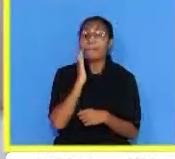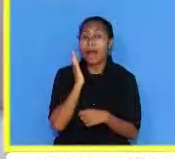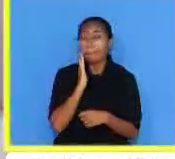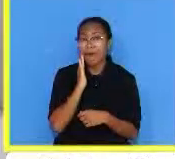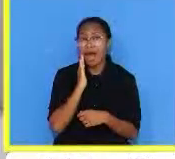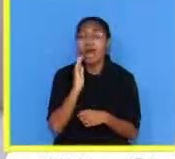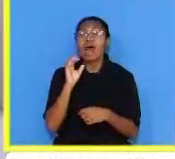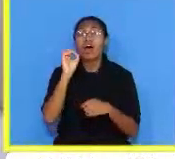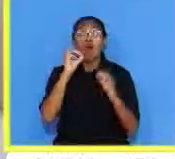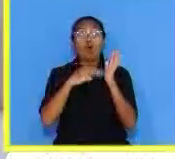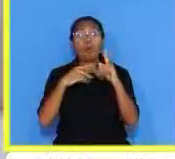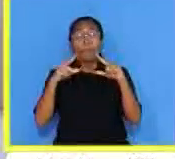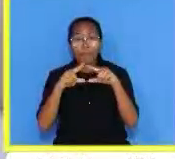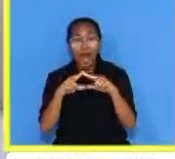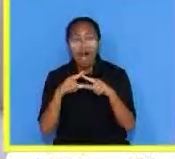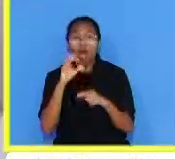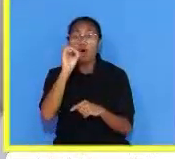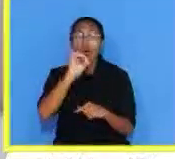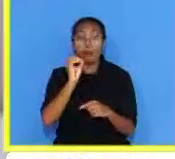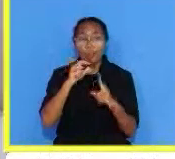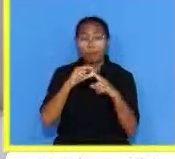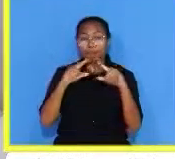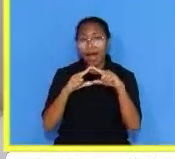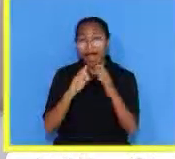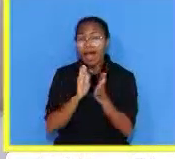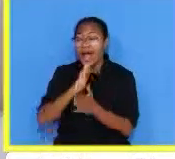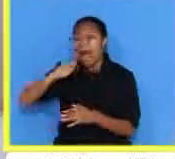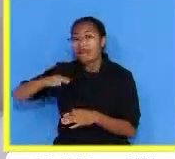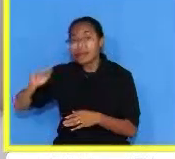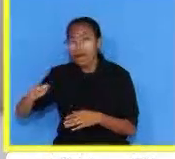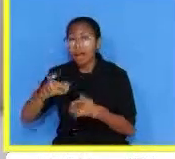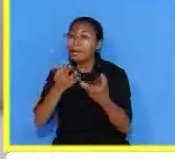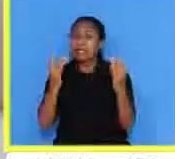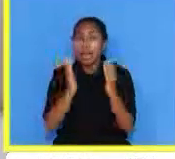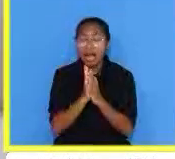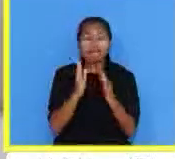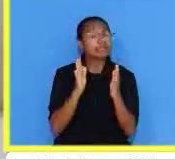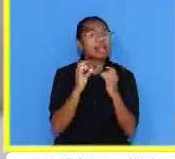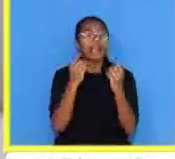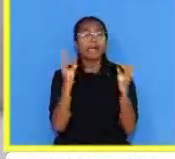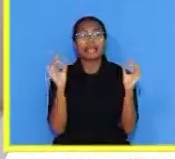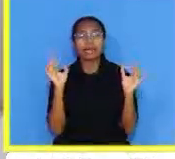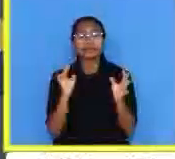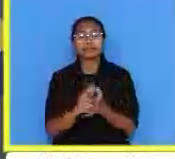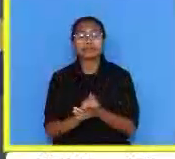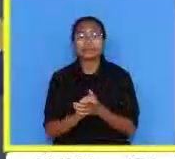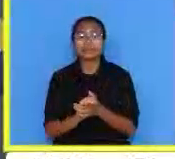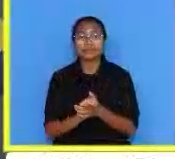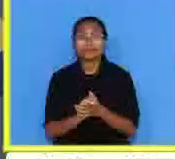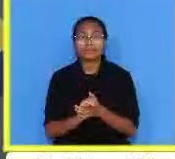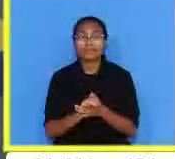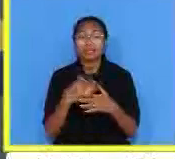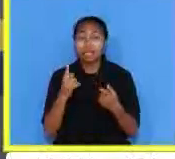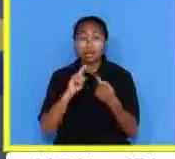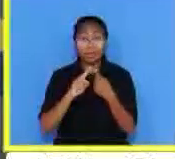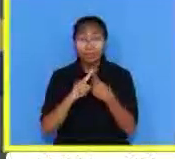mungkin anak kita, keluarga kecil kita, masyarakat dan semuanya. Seperti itu. Jadi teman-teman yang komorbid juga